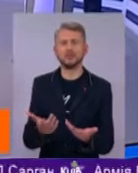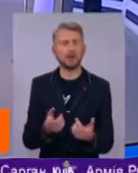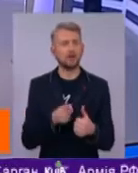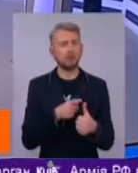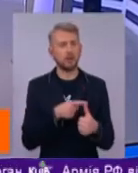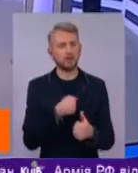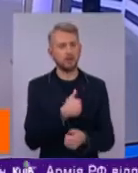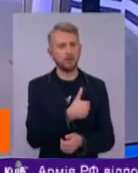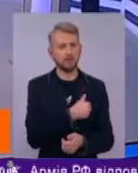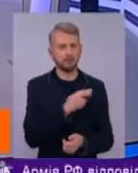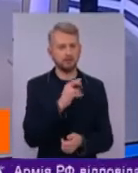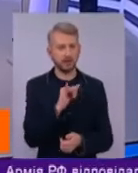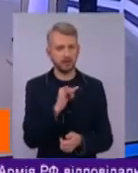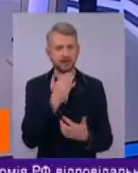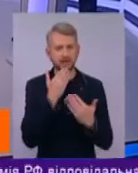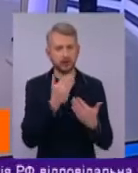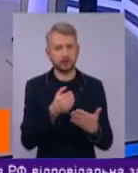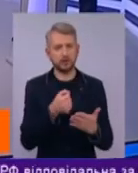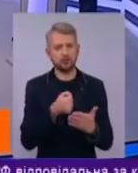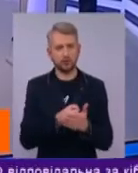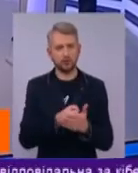По-перше, я хотів би звернутися